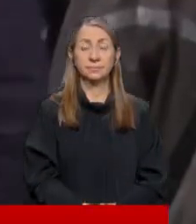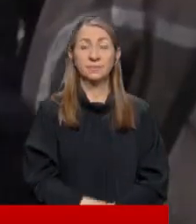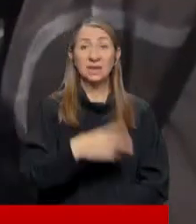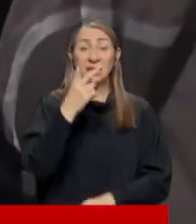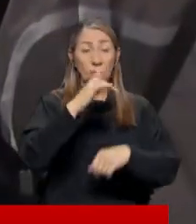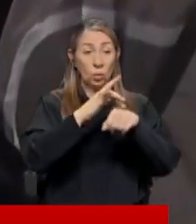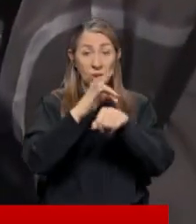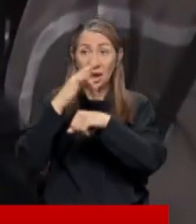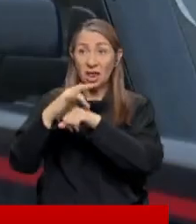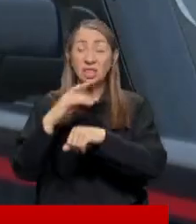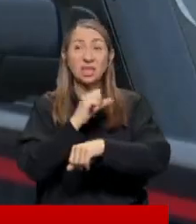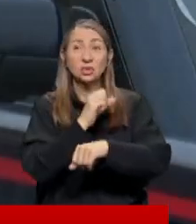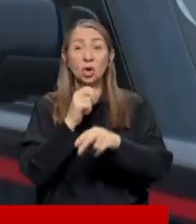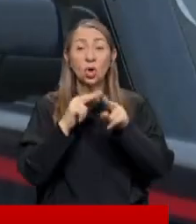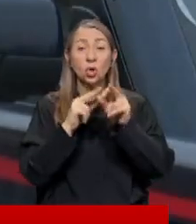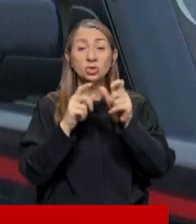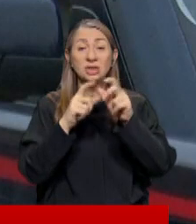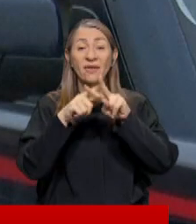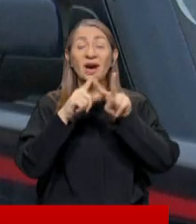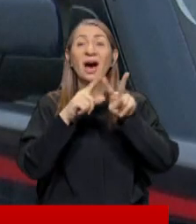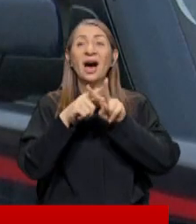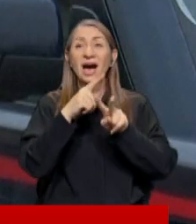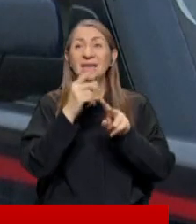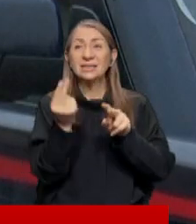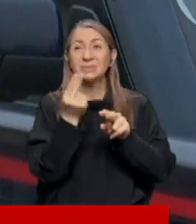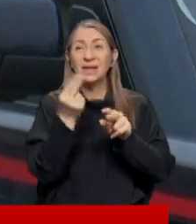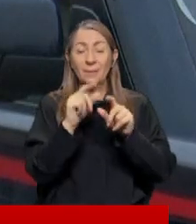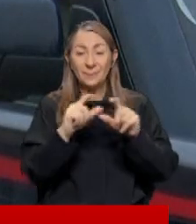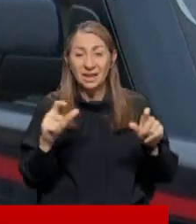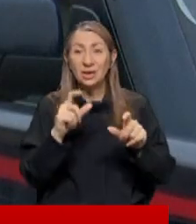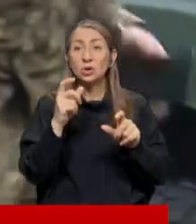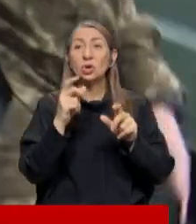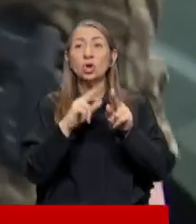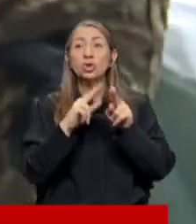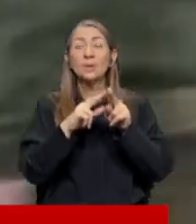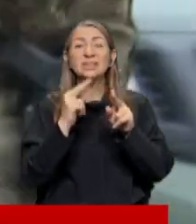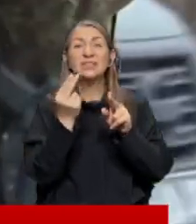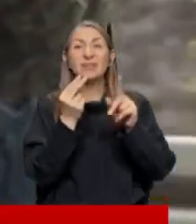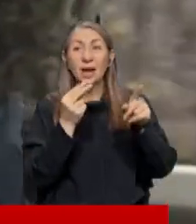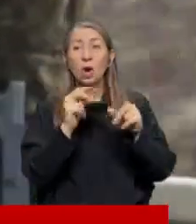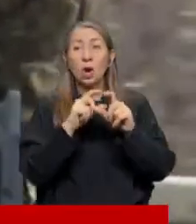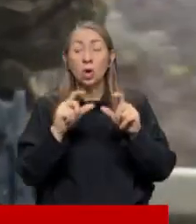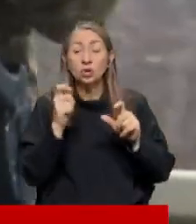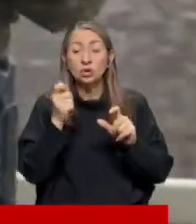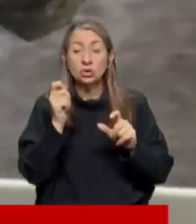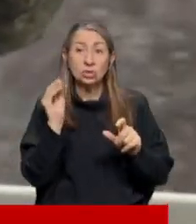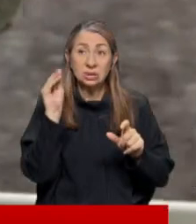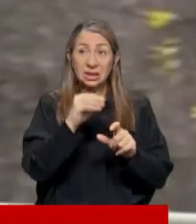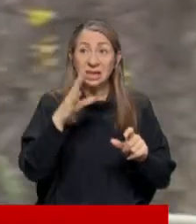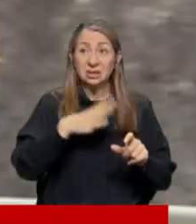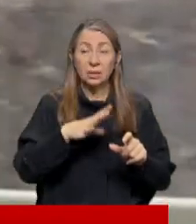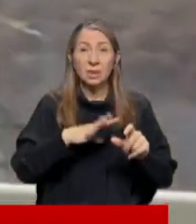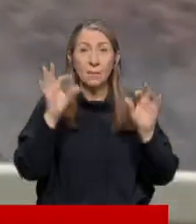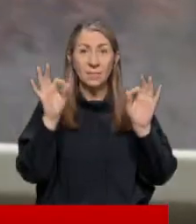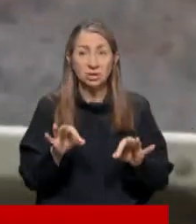İki ülke arasındaki tansiyon, Kosova yönetiminin Sırbistan plakalı aracı bulunan Kosovalı Sırplara Kosova plakası zorunluluğu getirmek